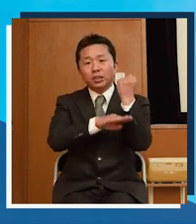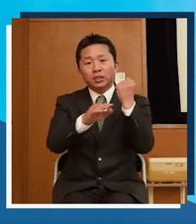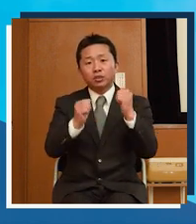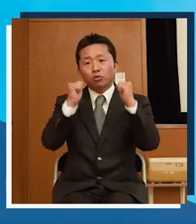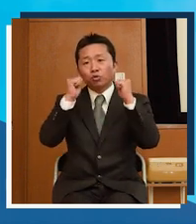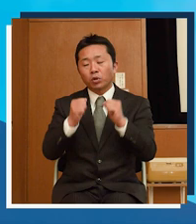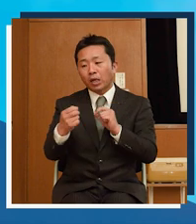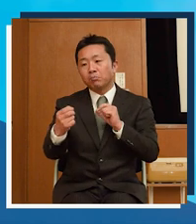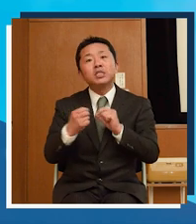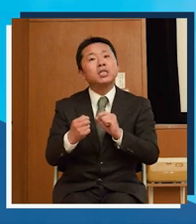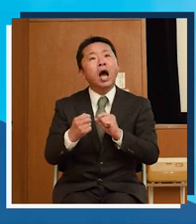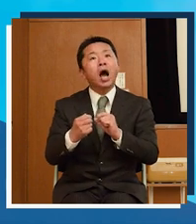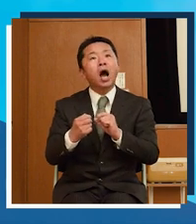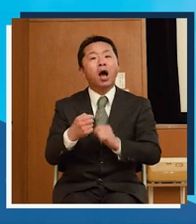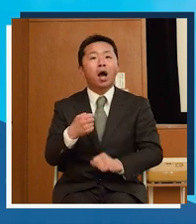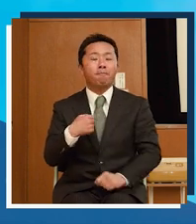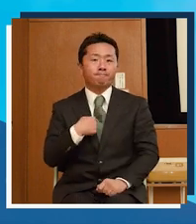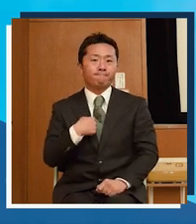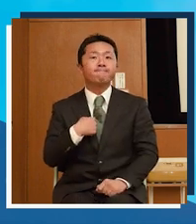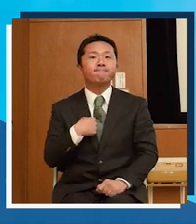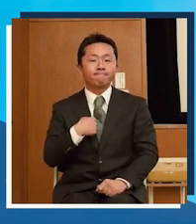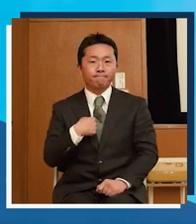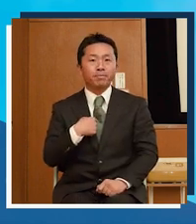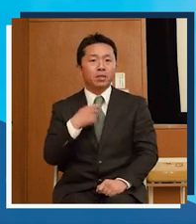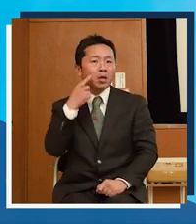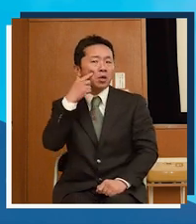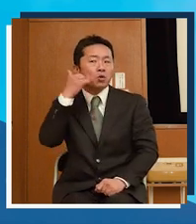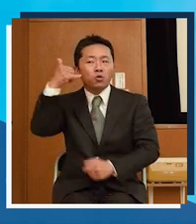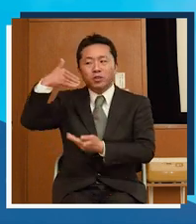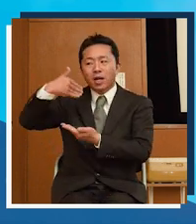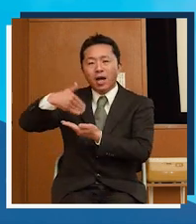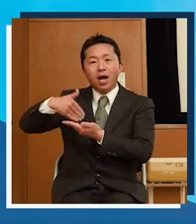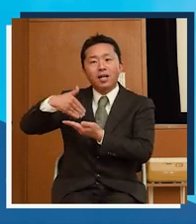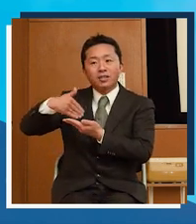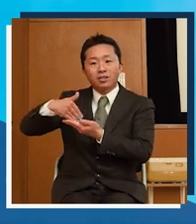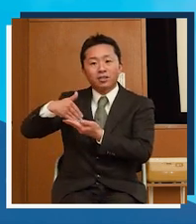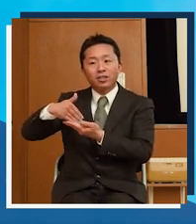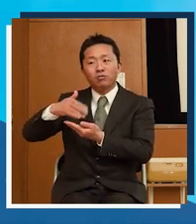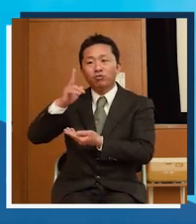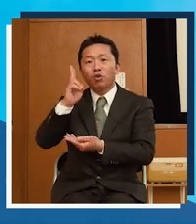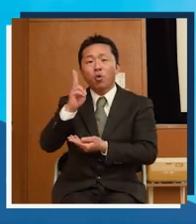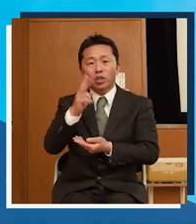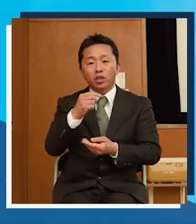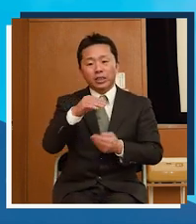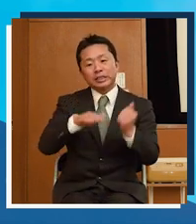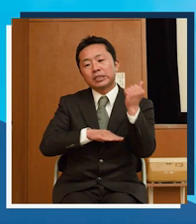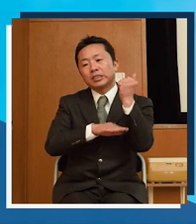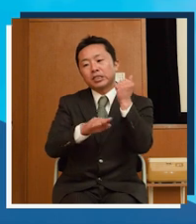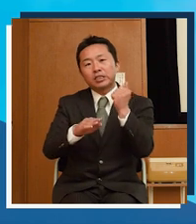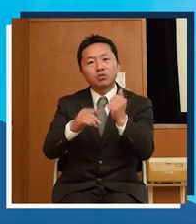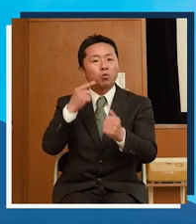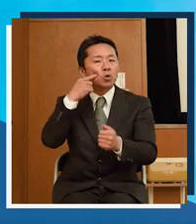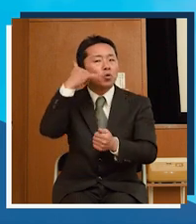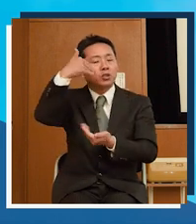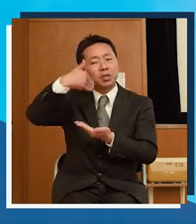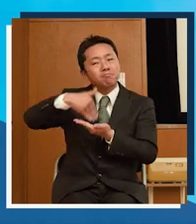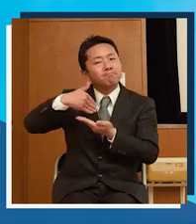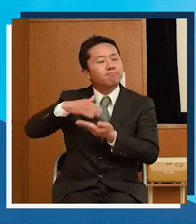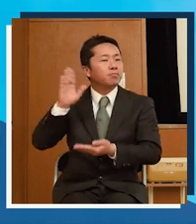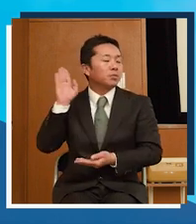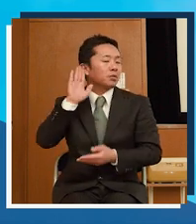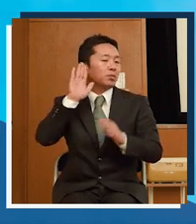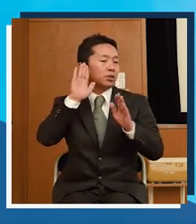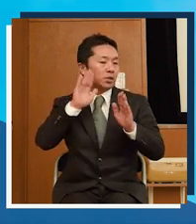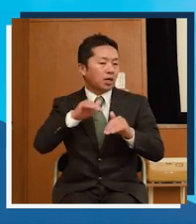で皆さんがいつも両親からお話を聞くような形で私は基のお話だったり戦後の沖縄の話を聞いて育ち